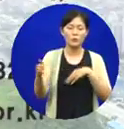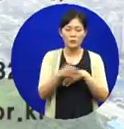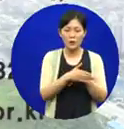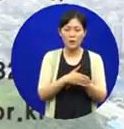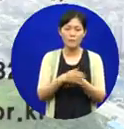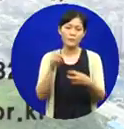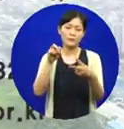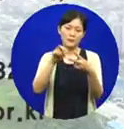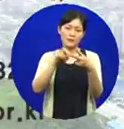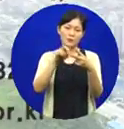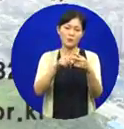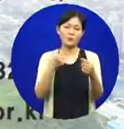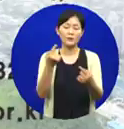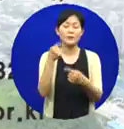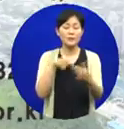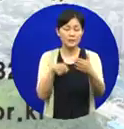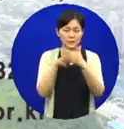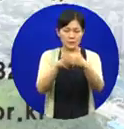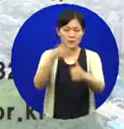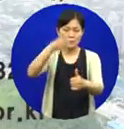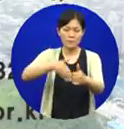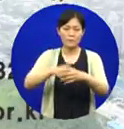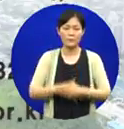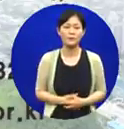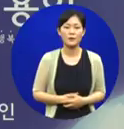용인시 건강가정지원센터로 신청하세요.